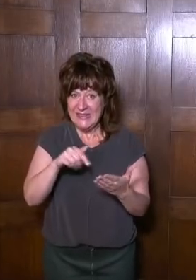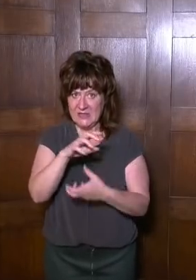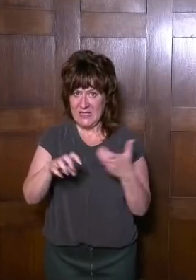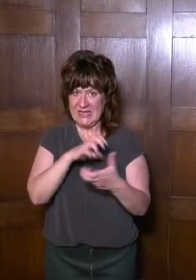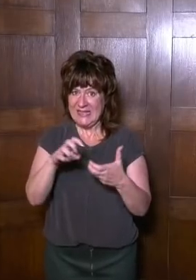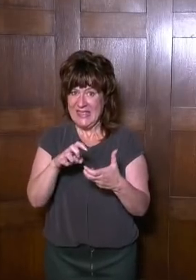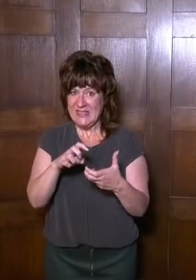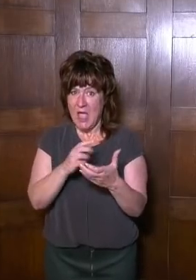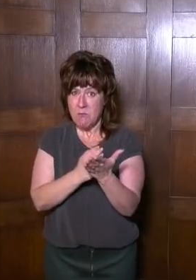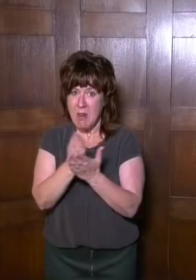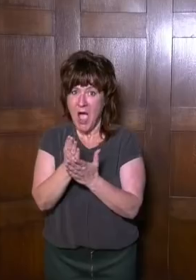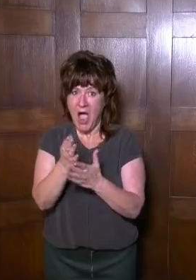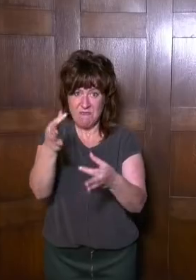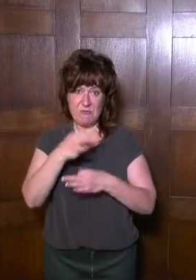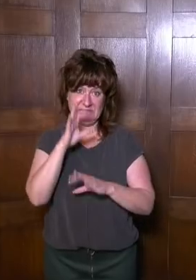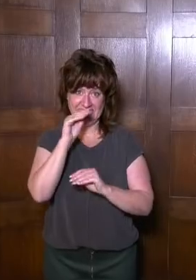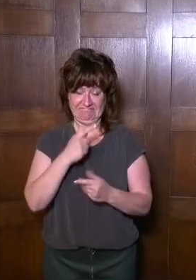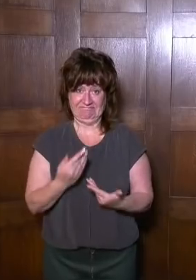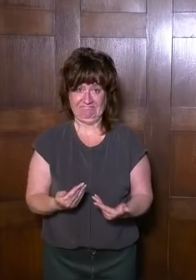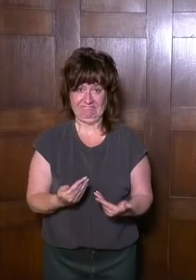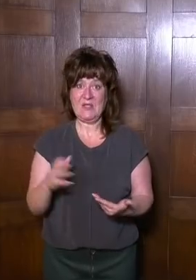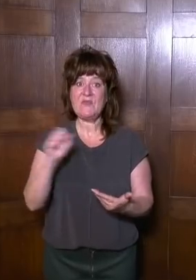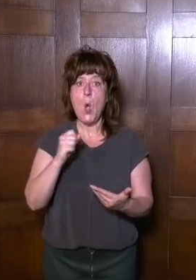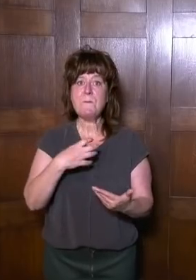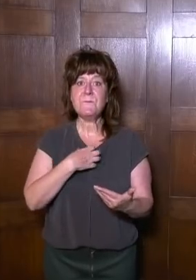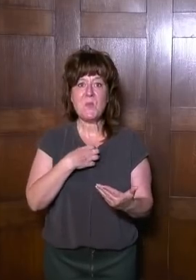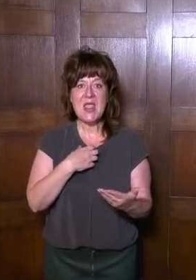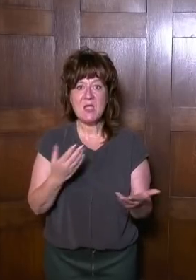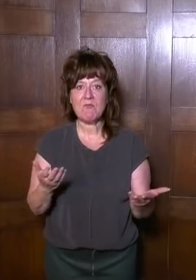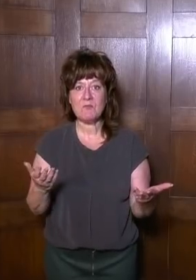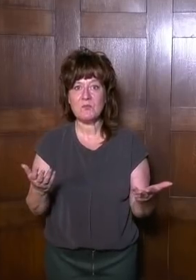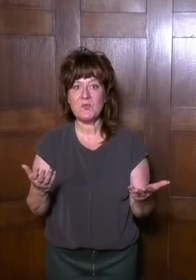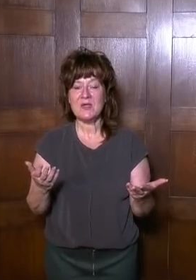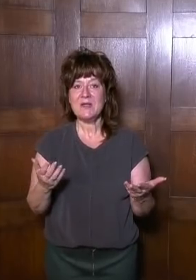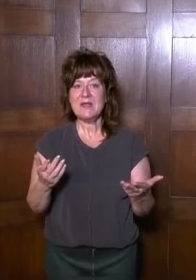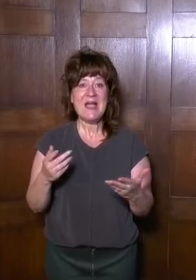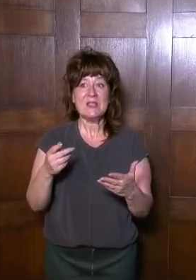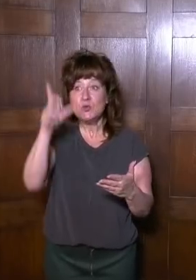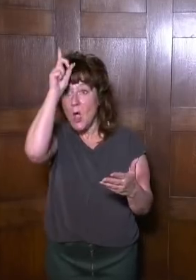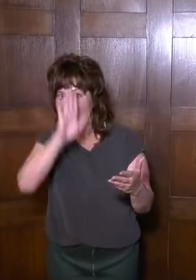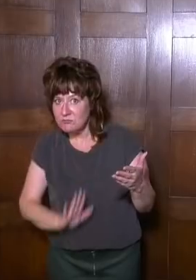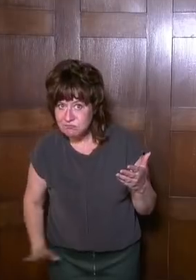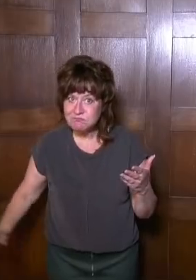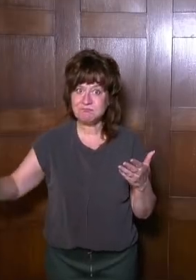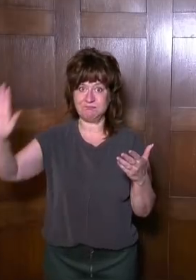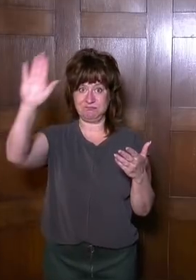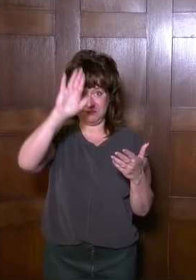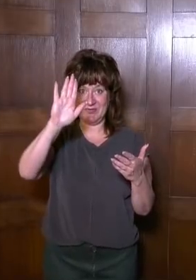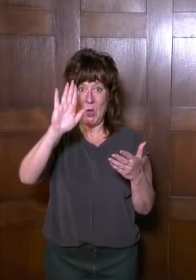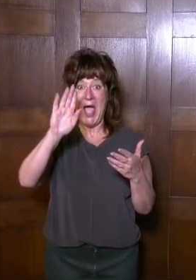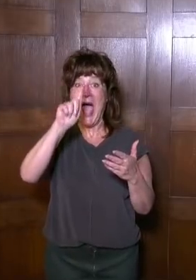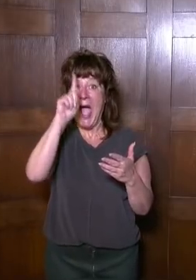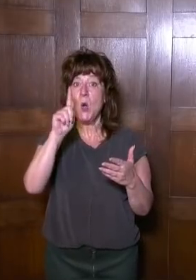viel genutzt, weil es ist ja ein Problem gewesen, was die ganze Republik betroffen hat, das ganze Land und darüber